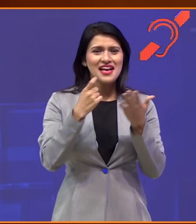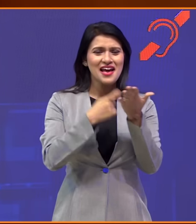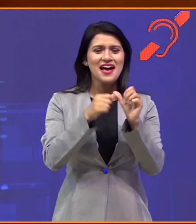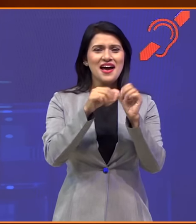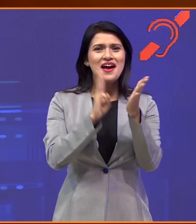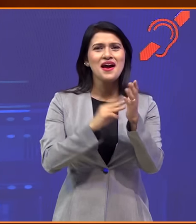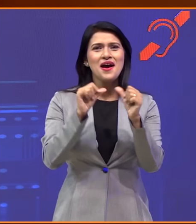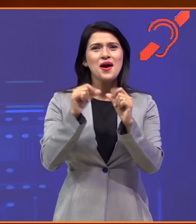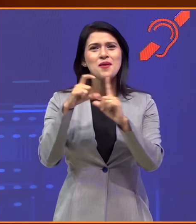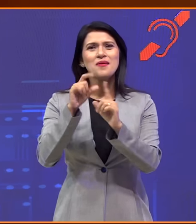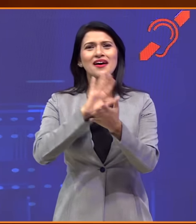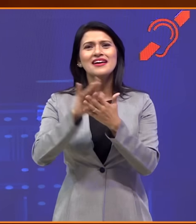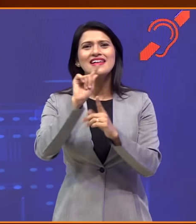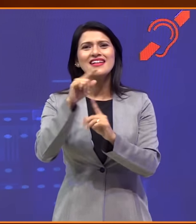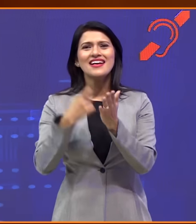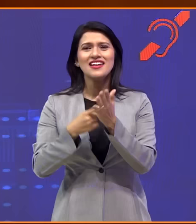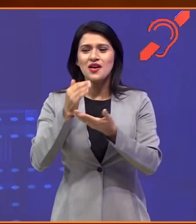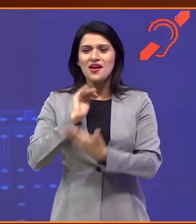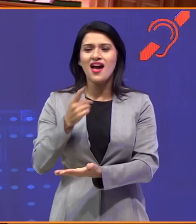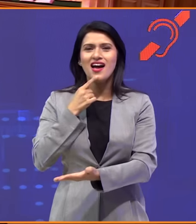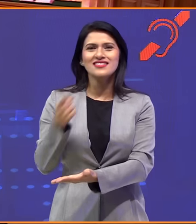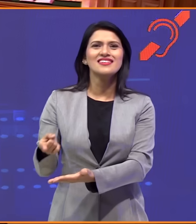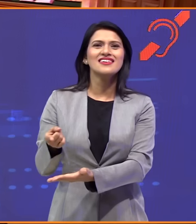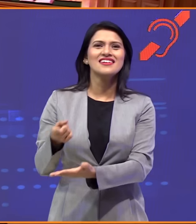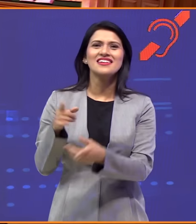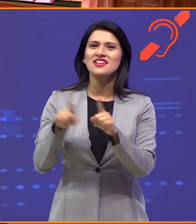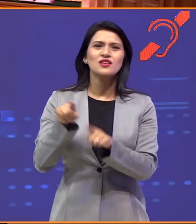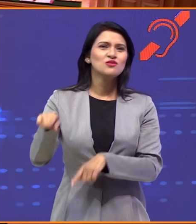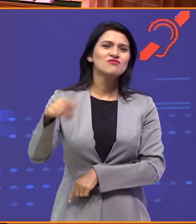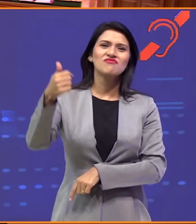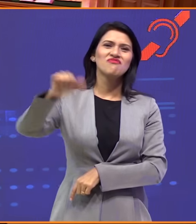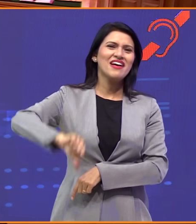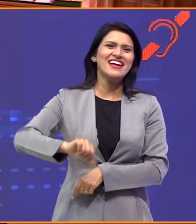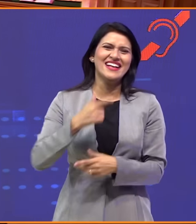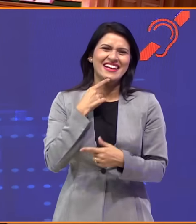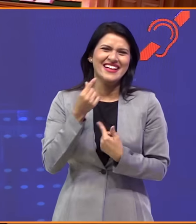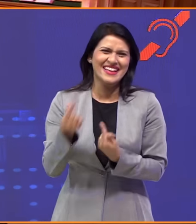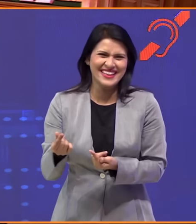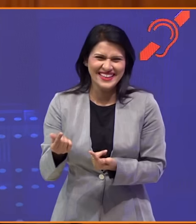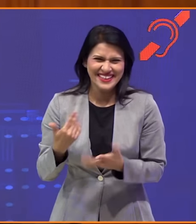ने अपने बेटे को कहा था तुमसे ना हो